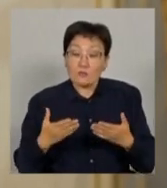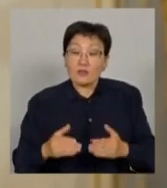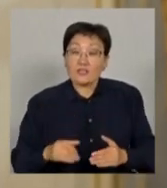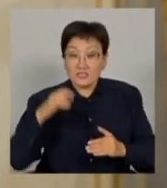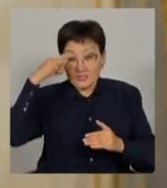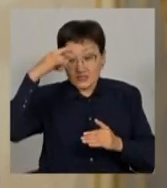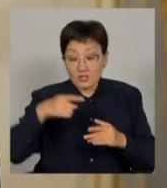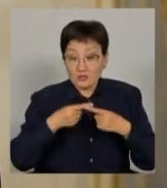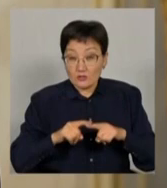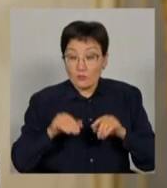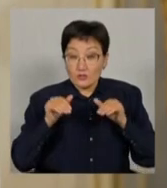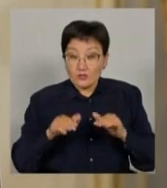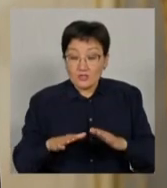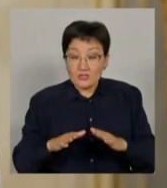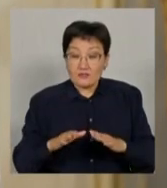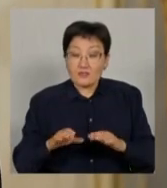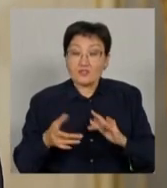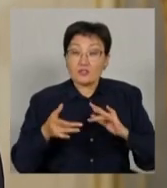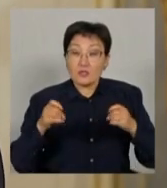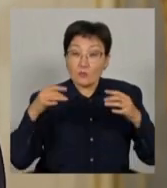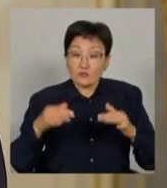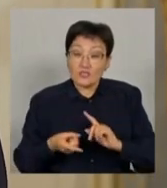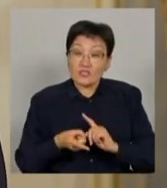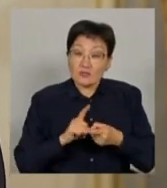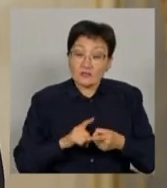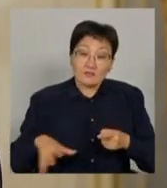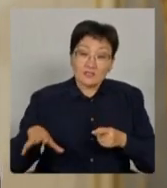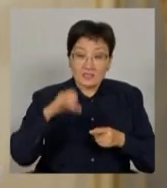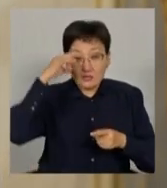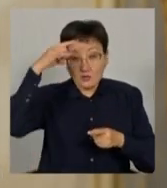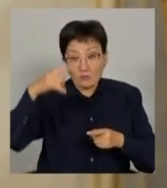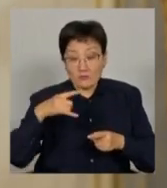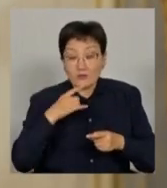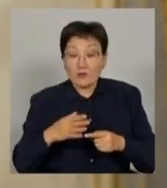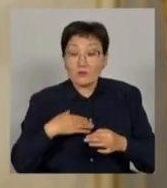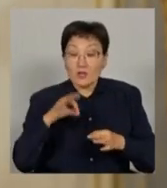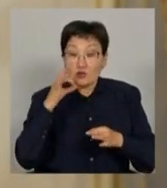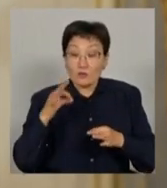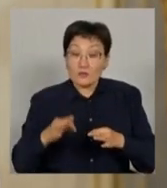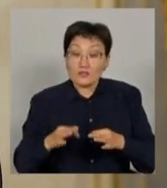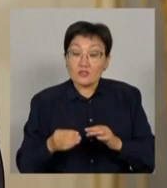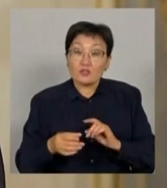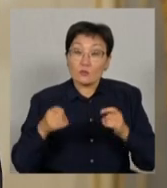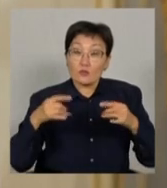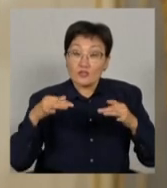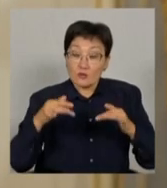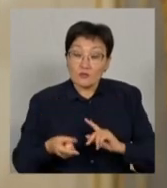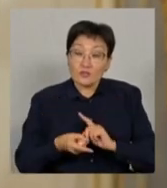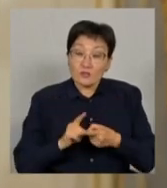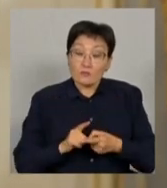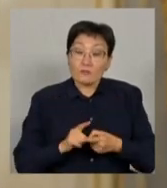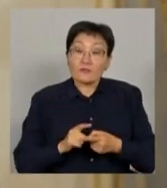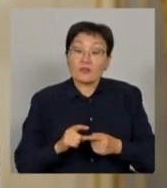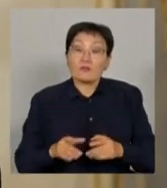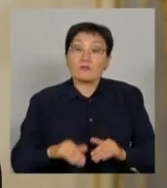и цифровизацию всей страны наш опыт цифровизации высоко Оценил MasterCard и хочет продвигать